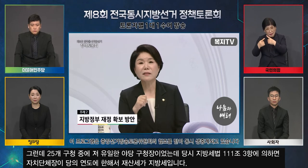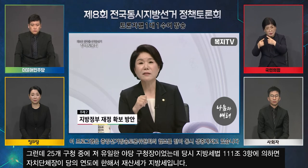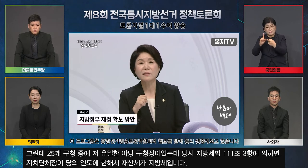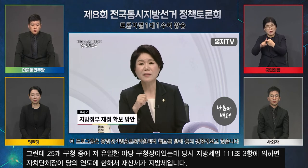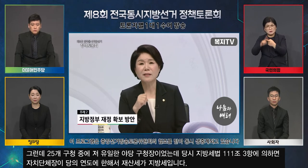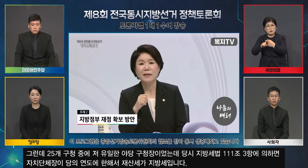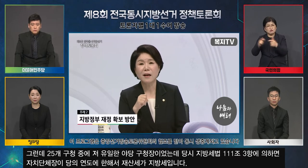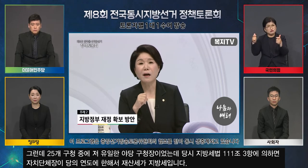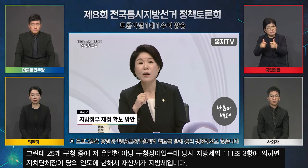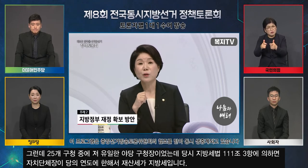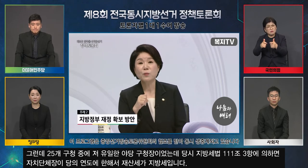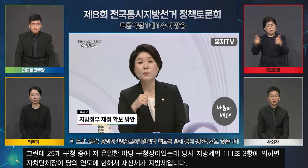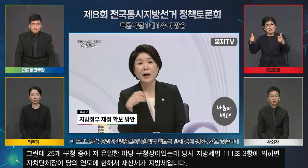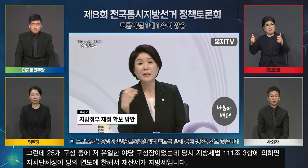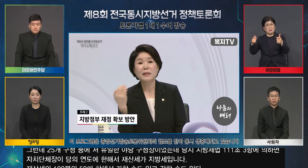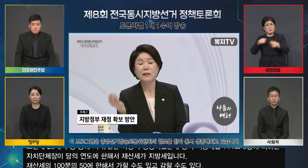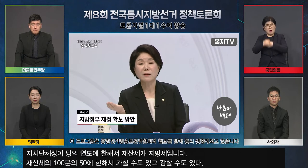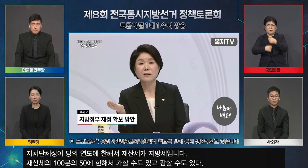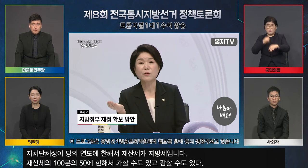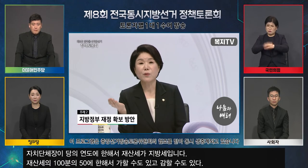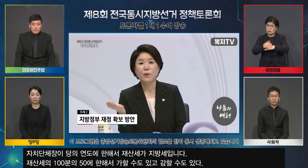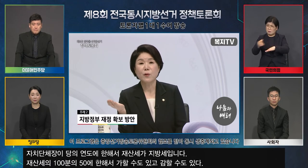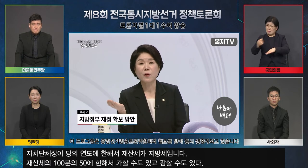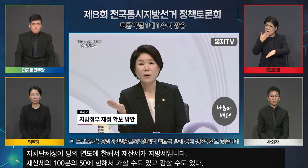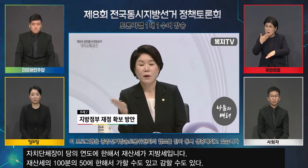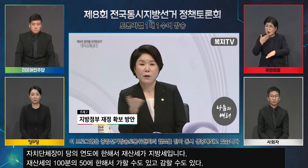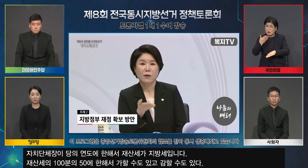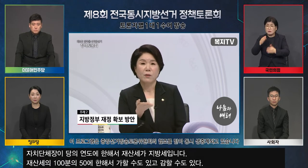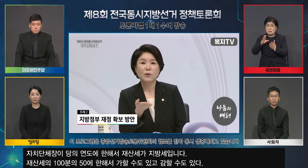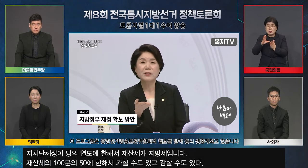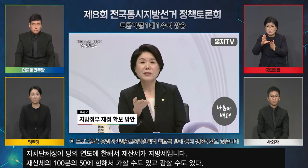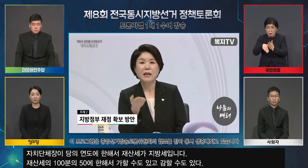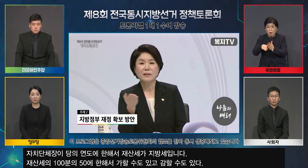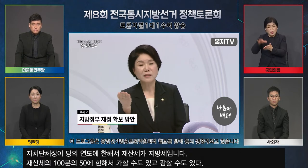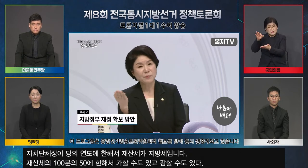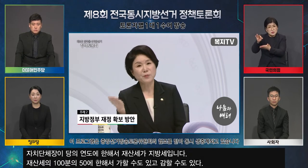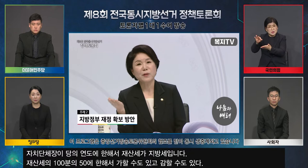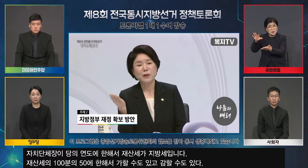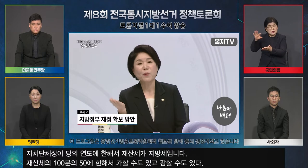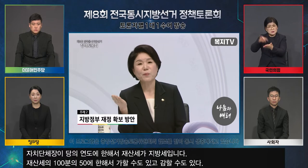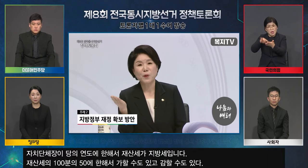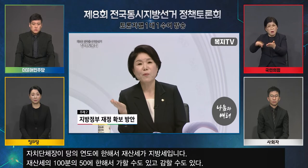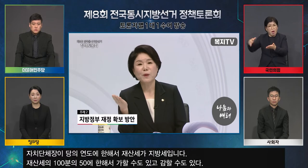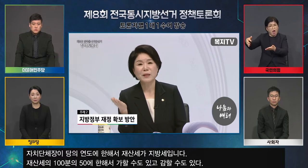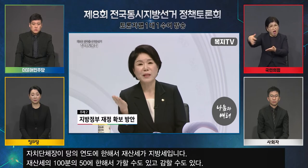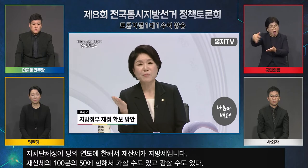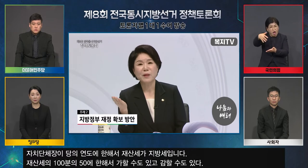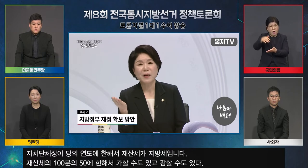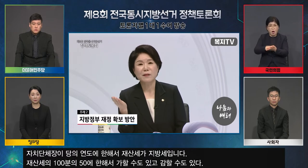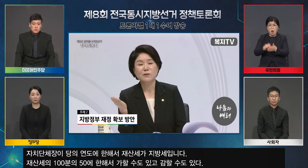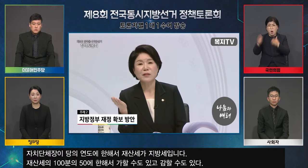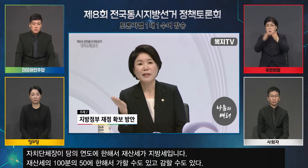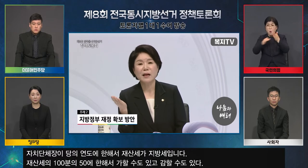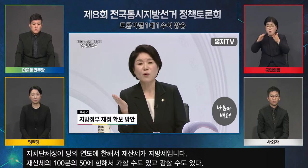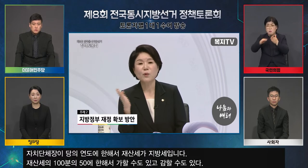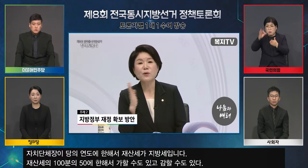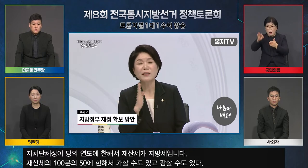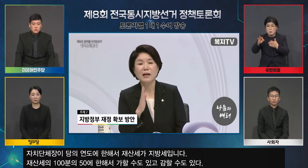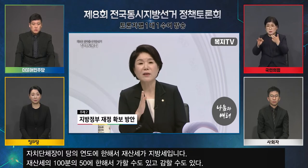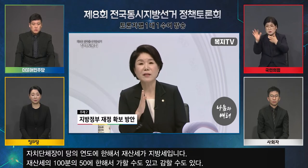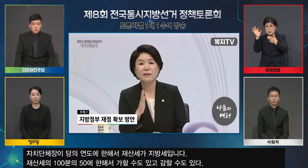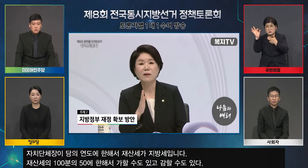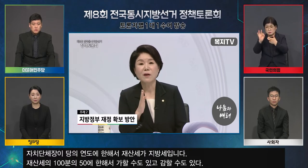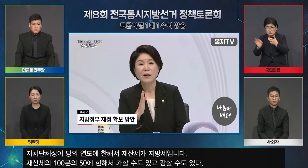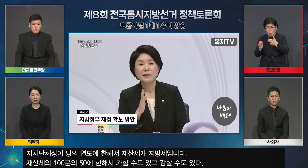해서 그 당시는 재산세가 너무 많이 거치고 공시지가가 70%라 넘었기 때문에 더군다나